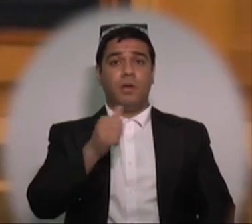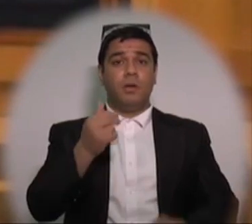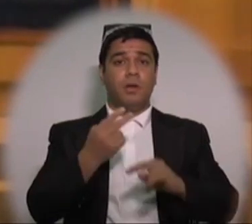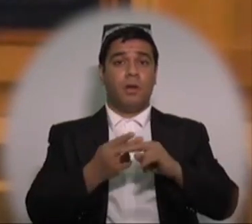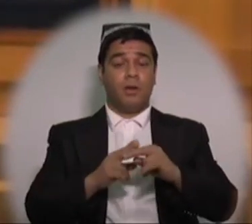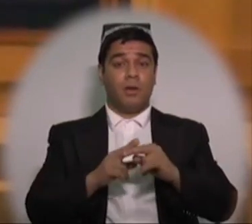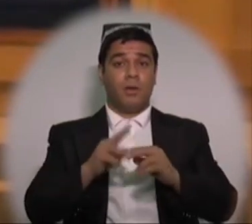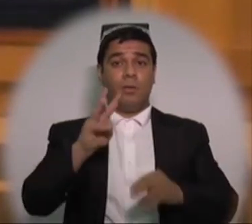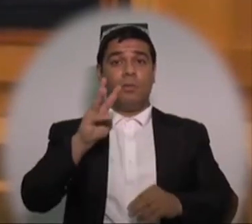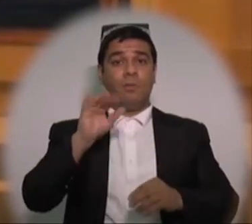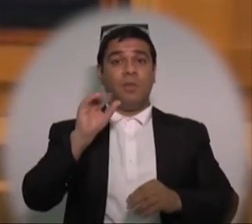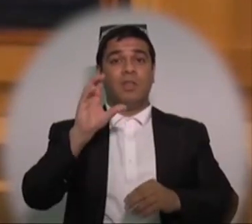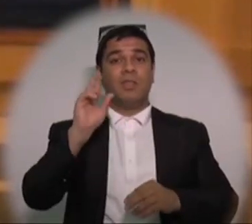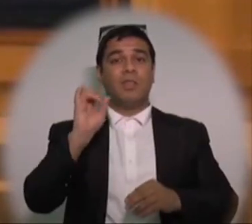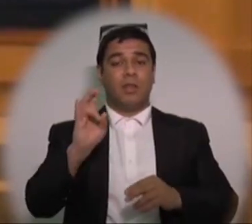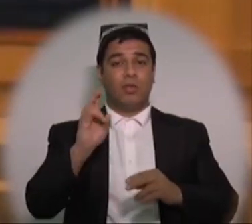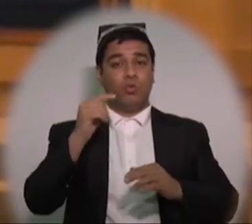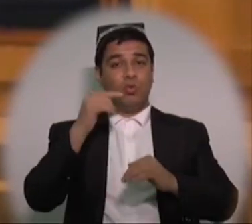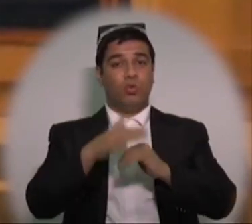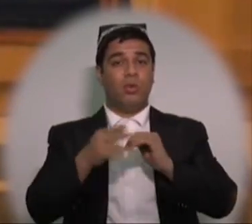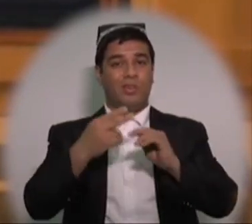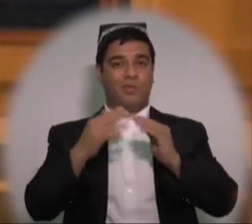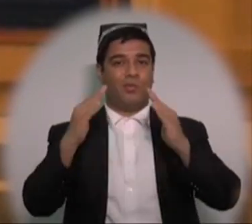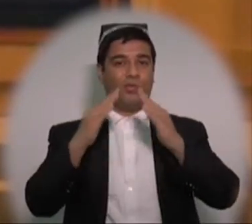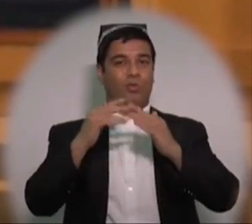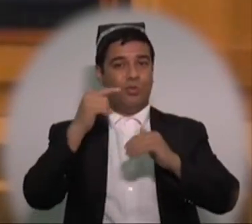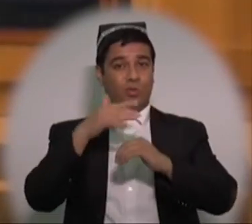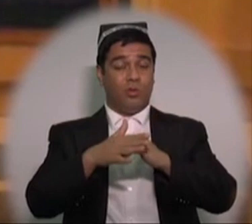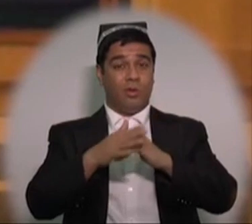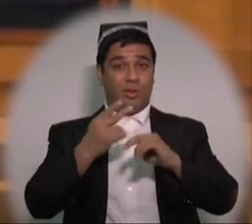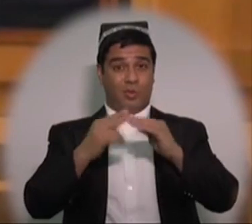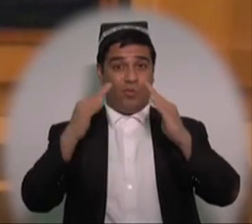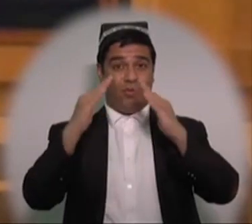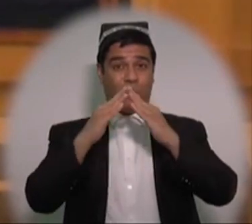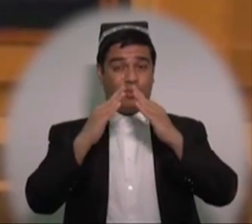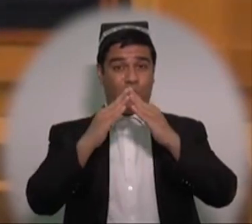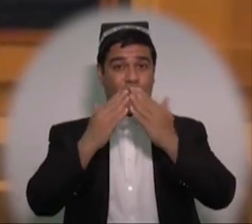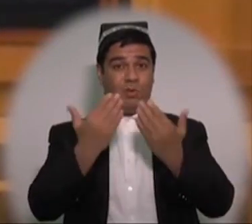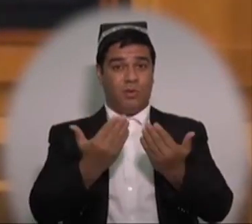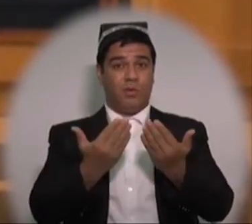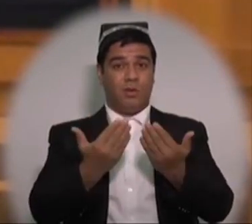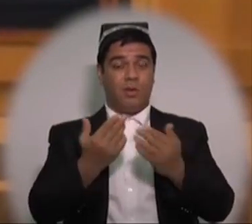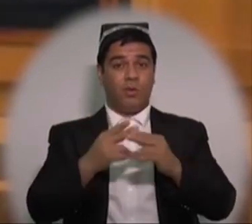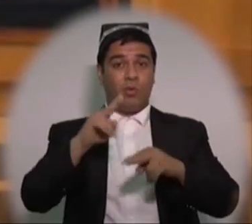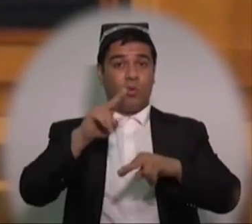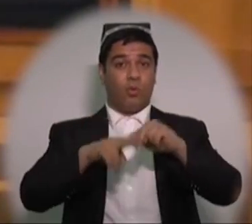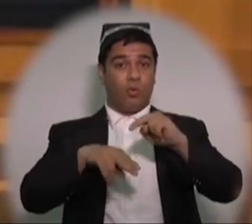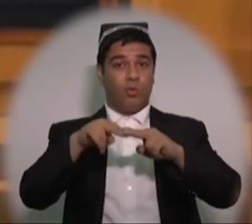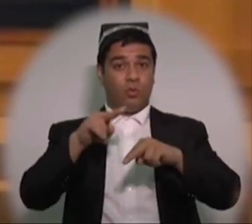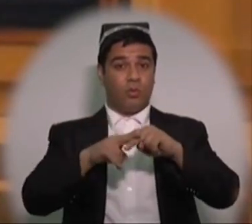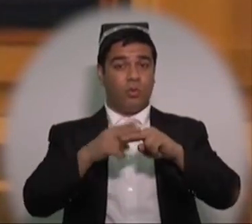Avvalo maskan tushunchasi to'g'risida gap ketganda, bu maskan